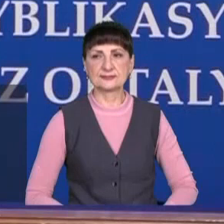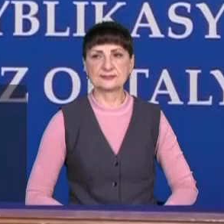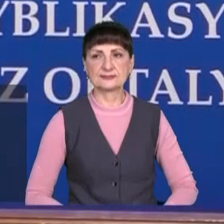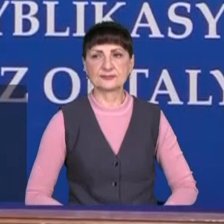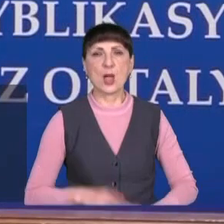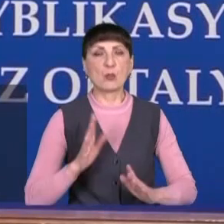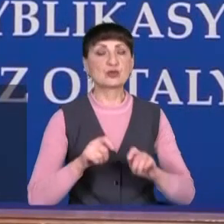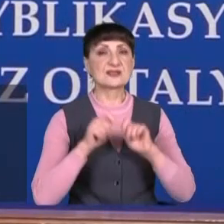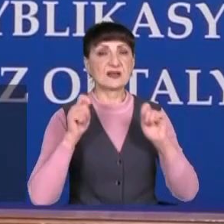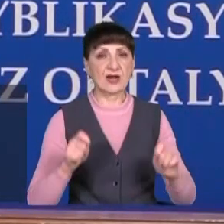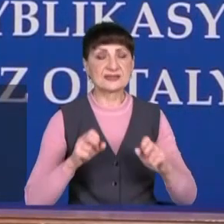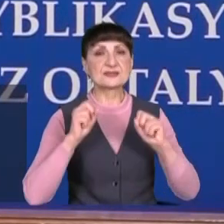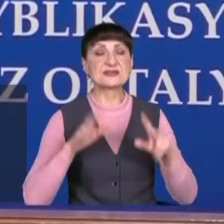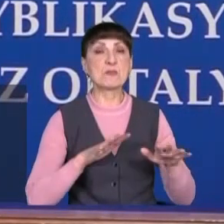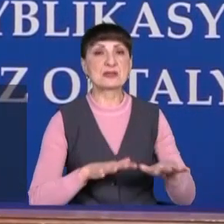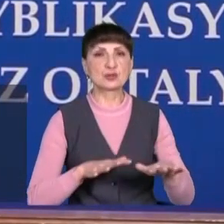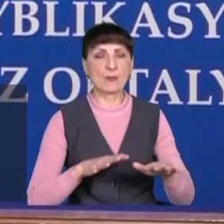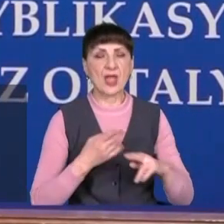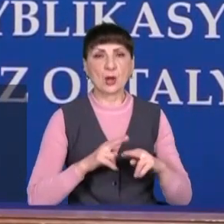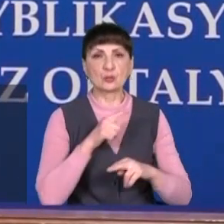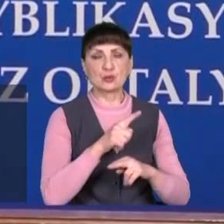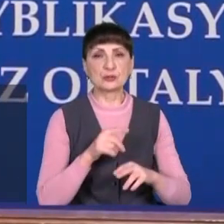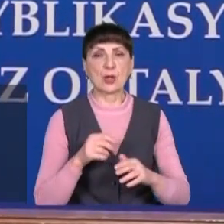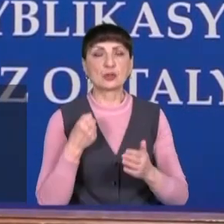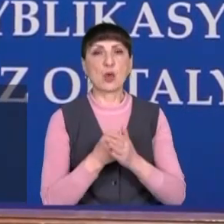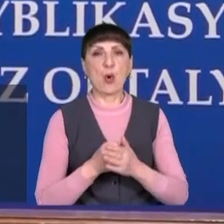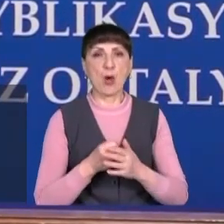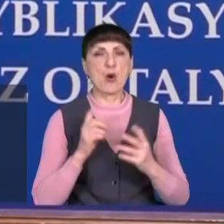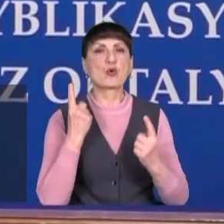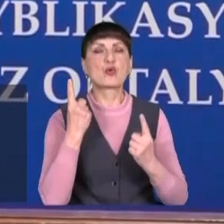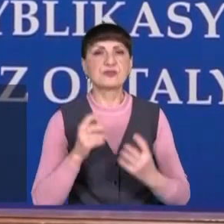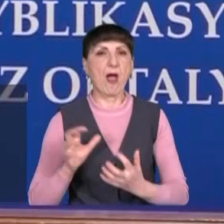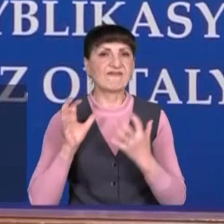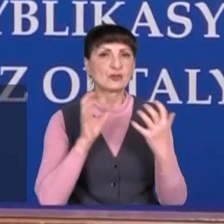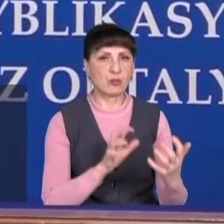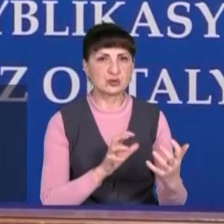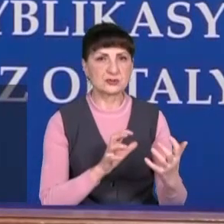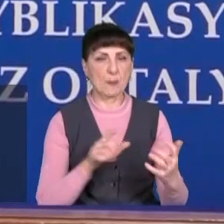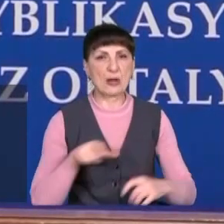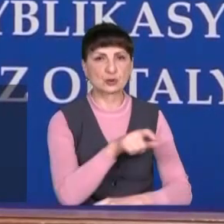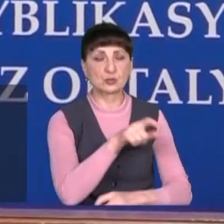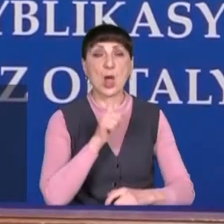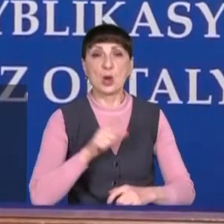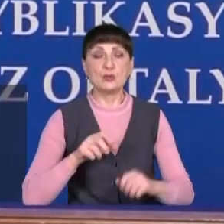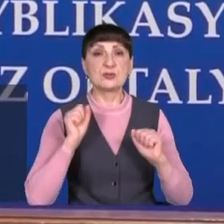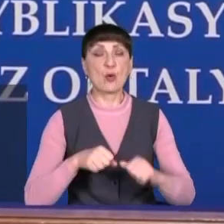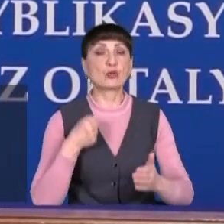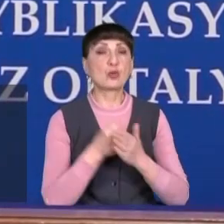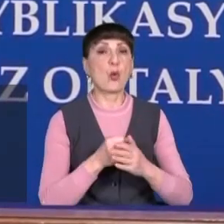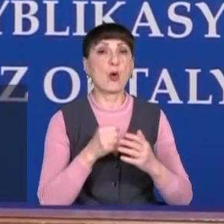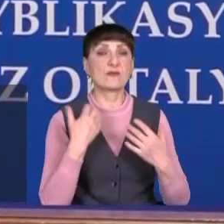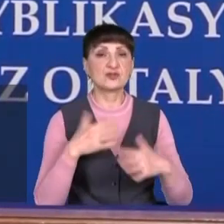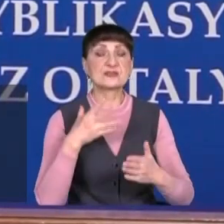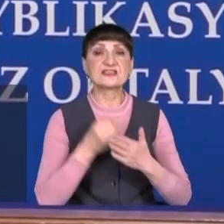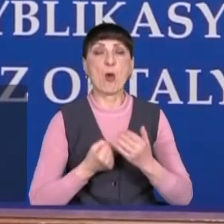Будут создаваться логистические центры, до которых будут доходить крупные автобусные маршруты, или люди могут оттуда доезжать на